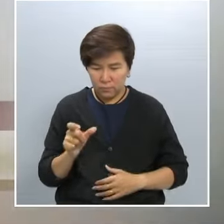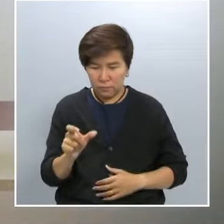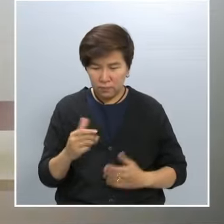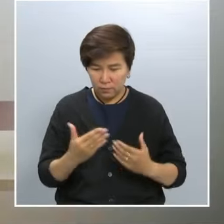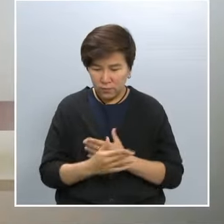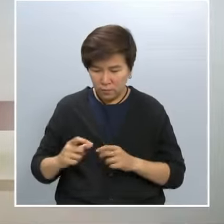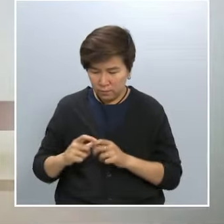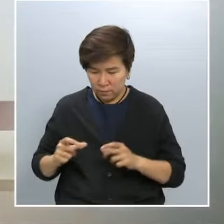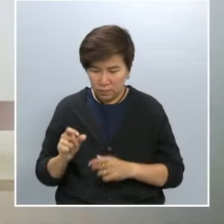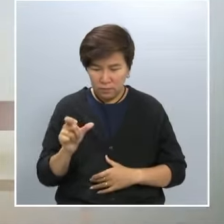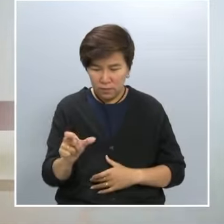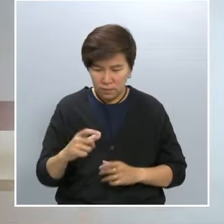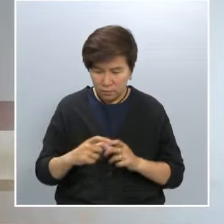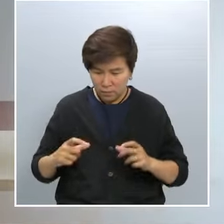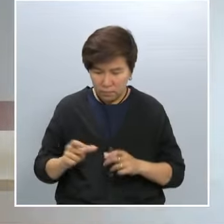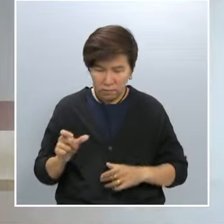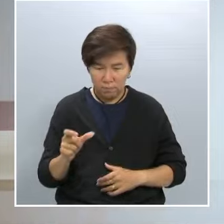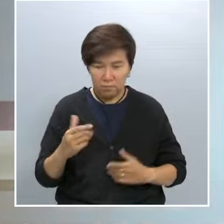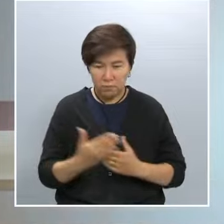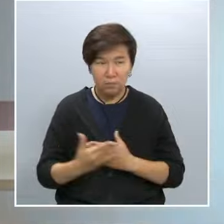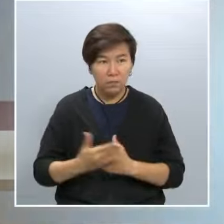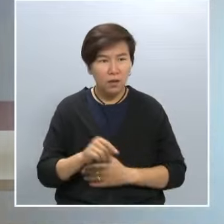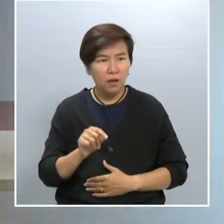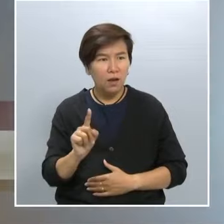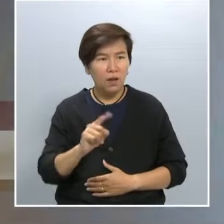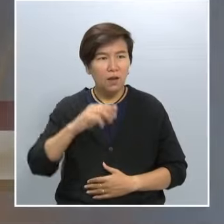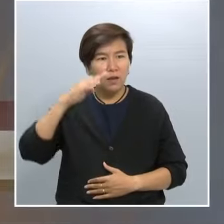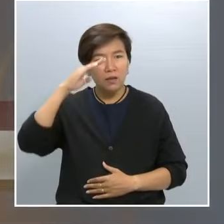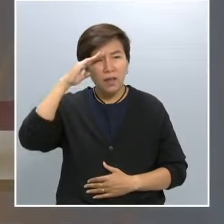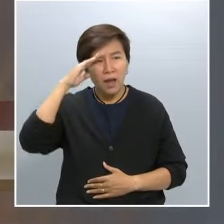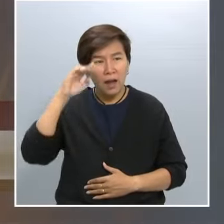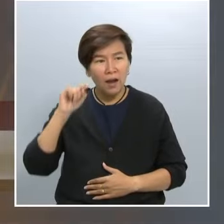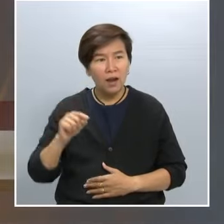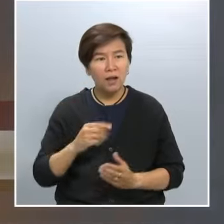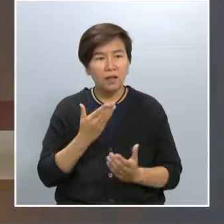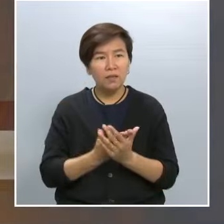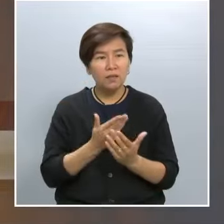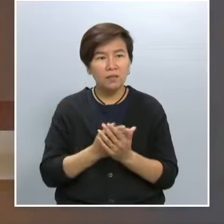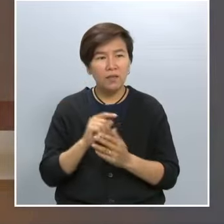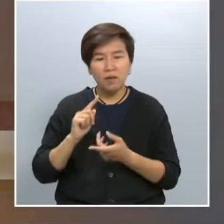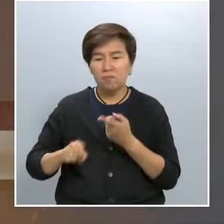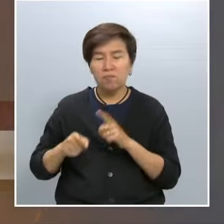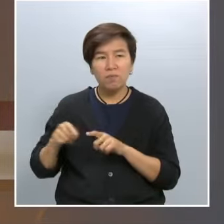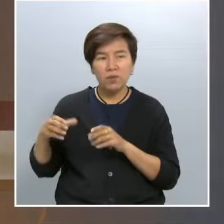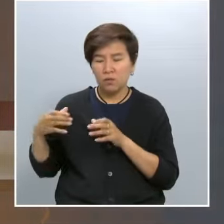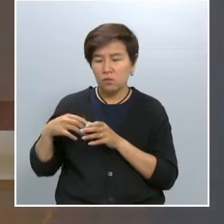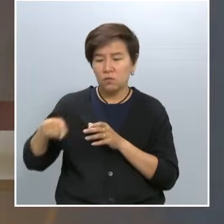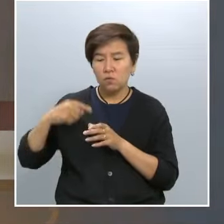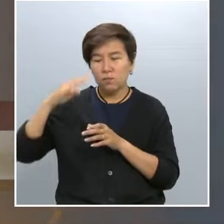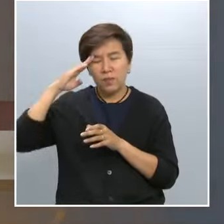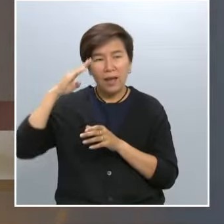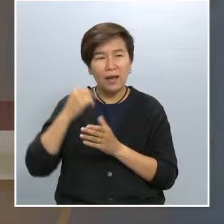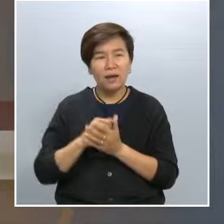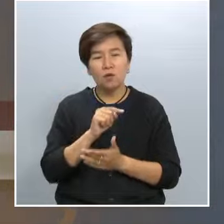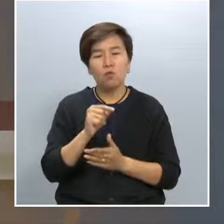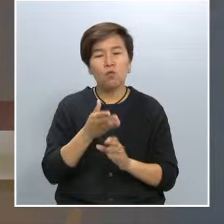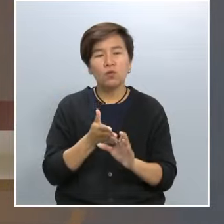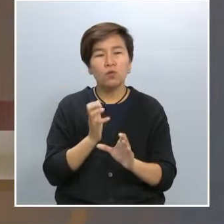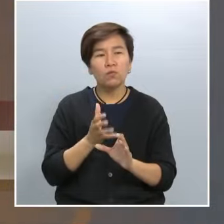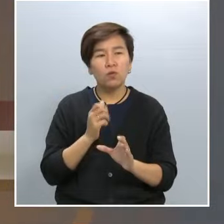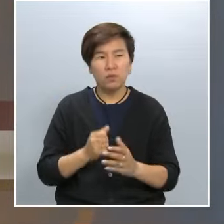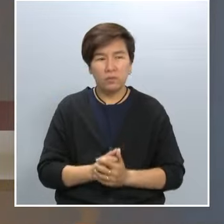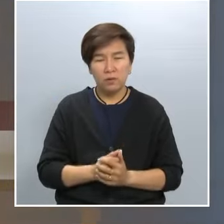กองทัพบวกเชี้แจงแล้วนะตูนบอกว่าเป็นทหารที่ไปกดให้กับเพื่อนๆทหารด้วยกันโดยบอกว่าตรวจ